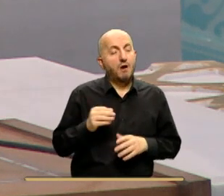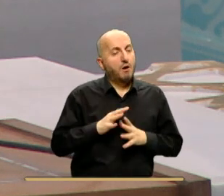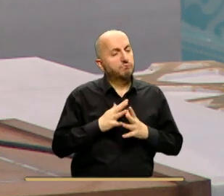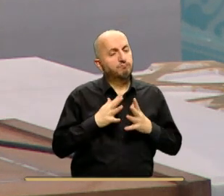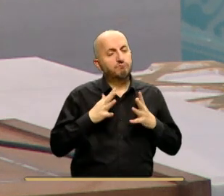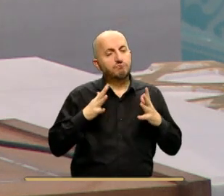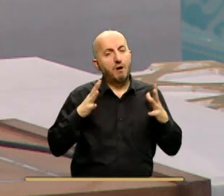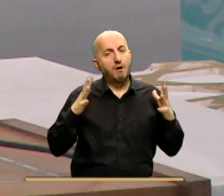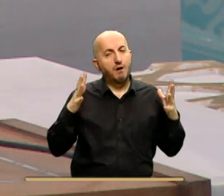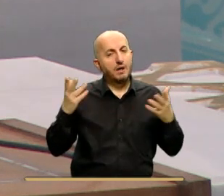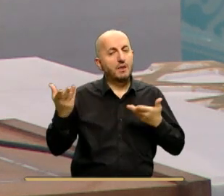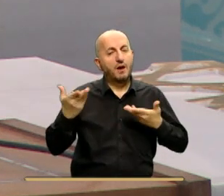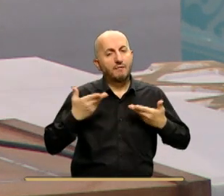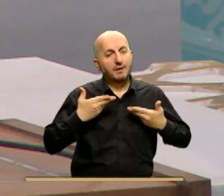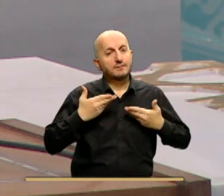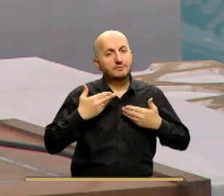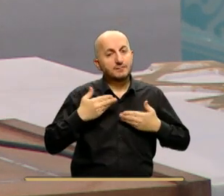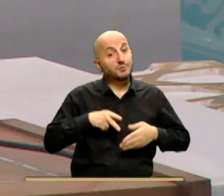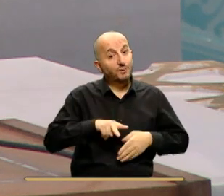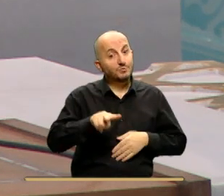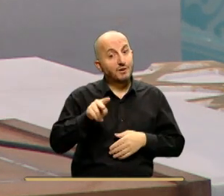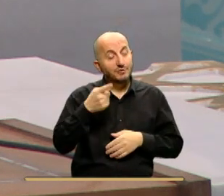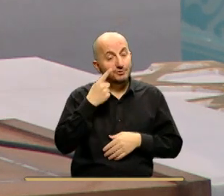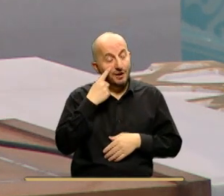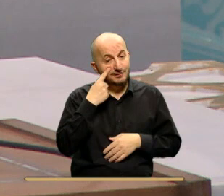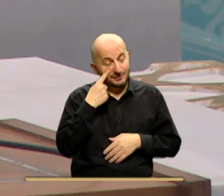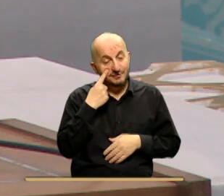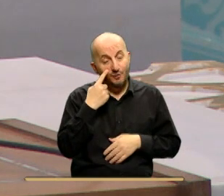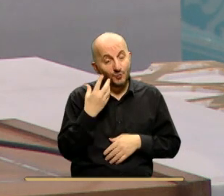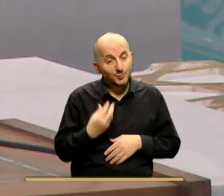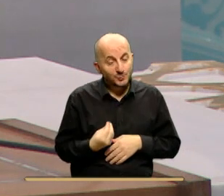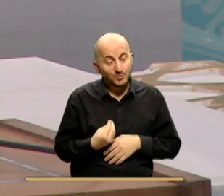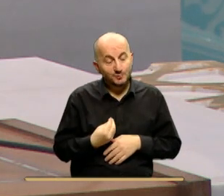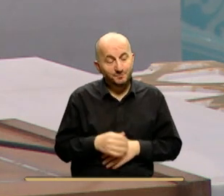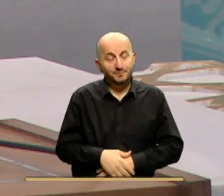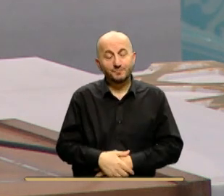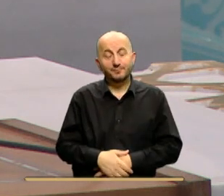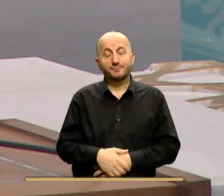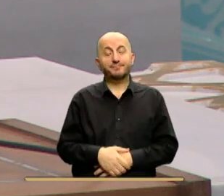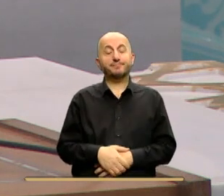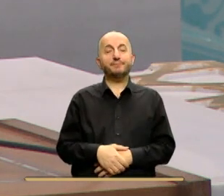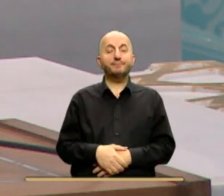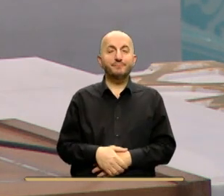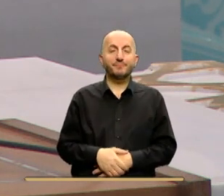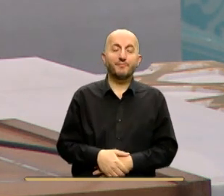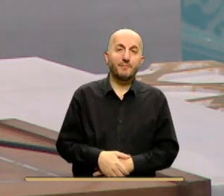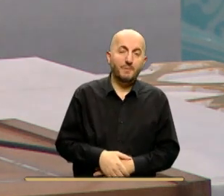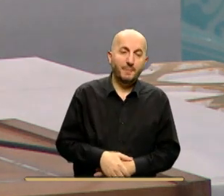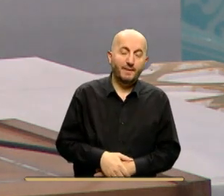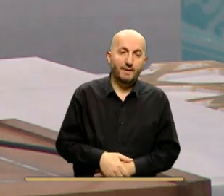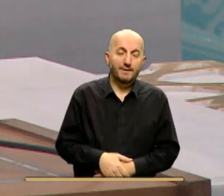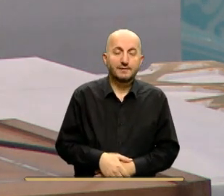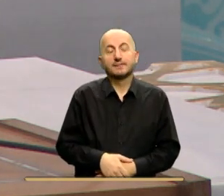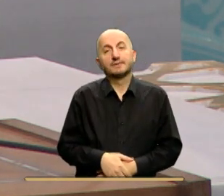muazzam bir davet metoduna şahitlik ediyoruz. وَذْكُرْ فِي الْكِتَابِ اِبْرَاهِيمِ